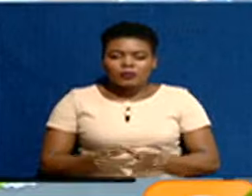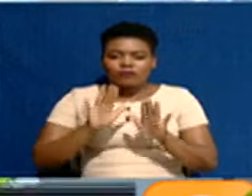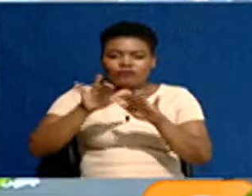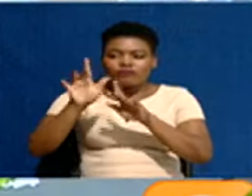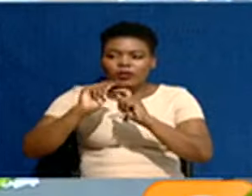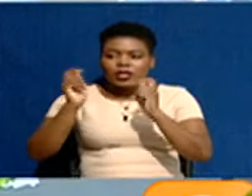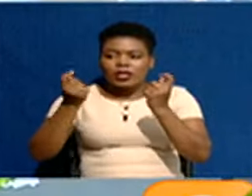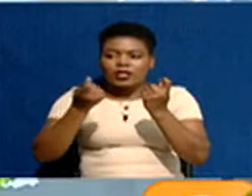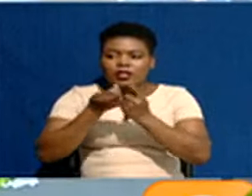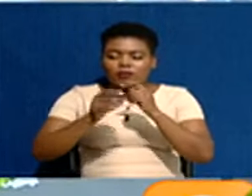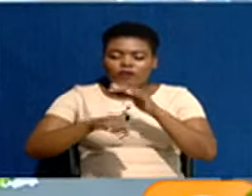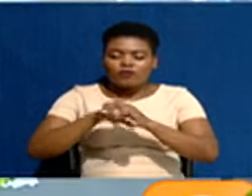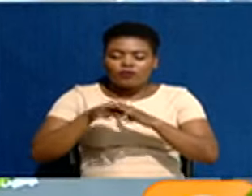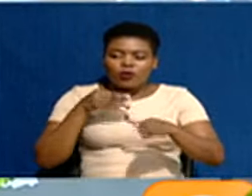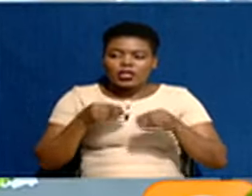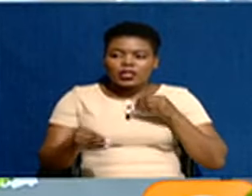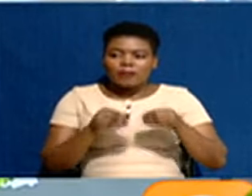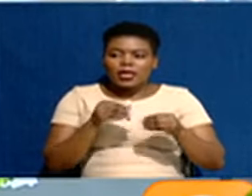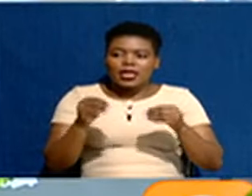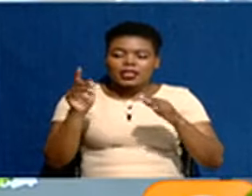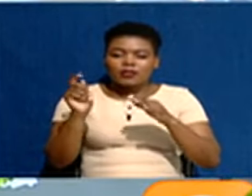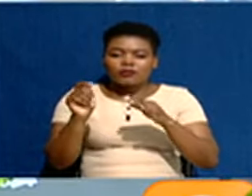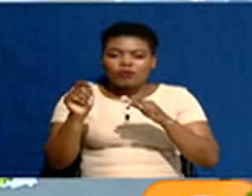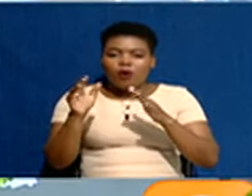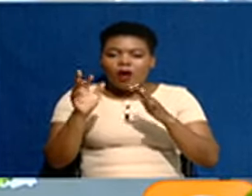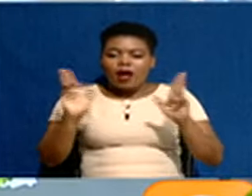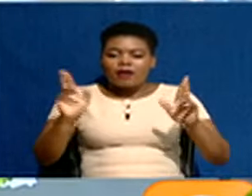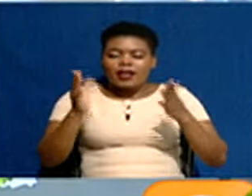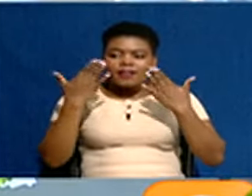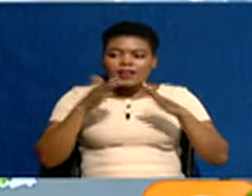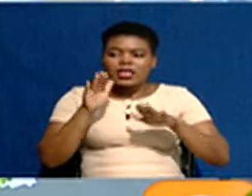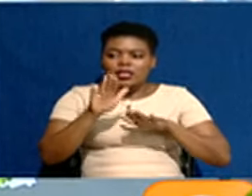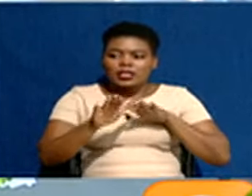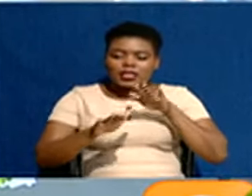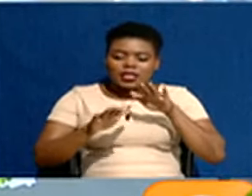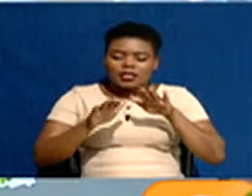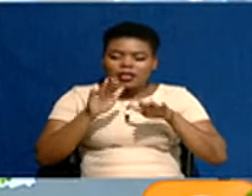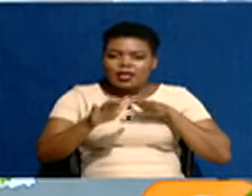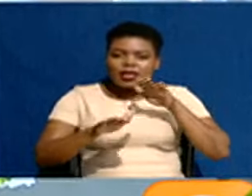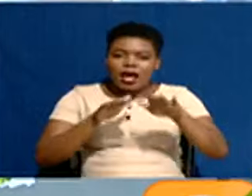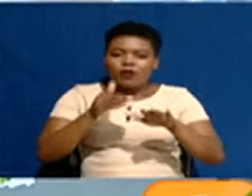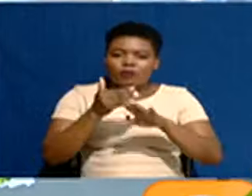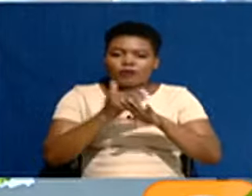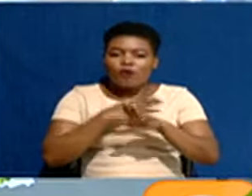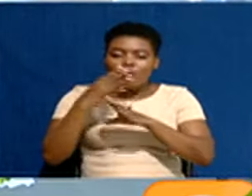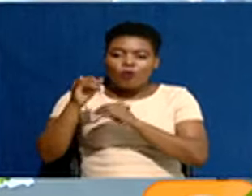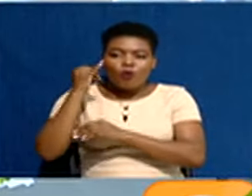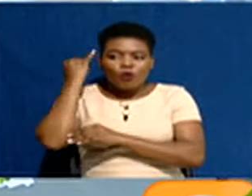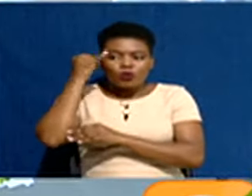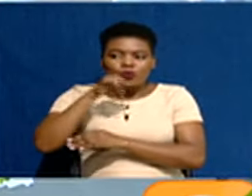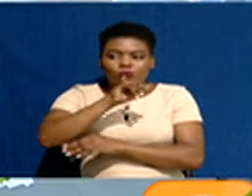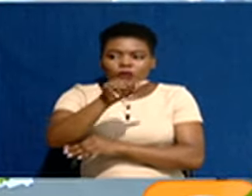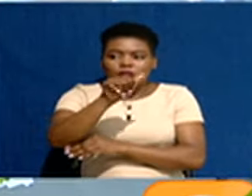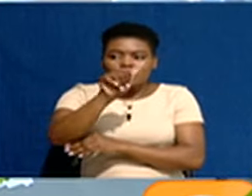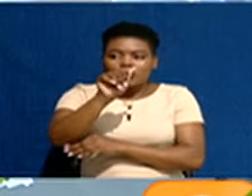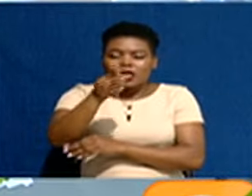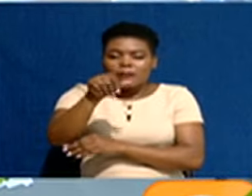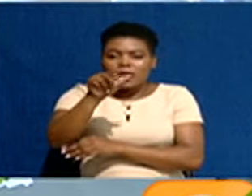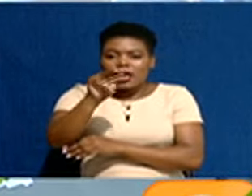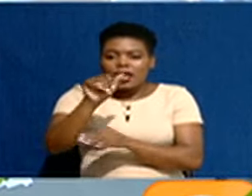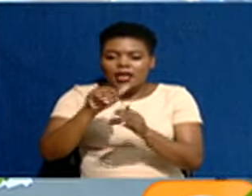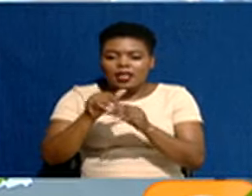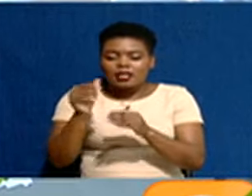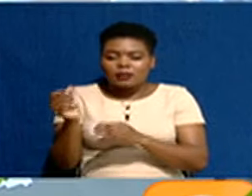Timu ya riadha ya walemavu imekamilisha matayarisho yake katika uwanja wa Nyayo kabla ya kuelekea nchini Japan kwa mashindano ya dunia baadaye mwezi